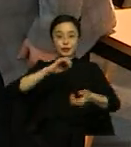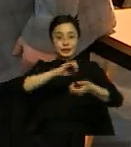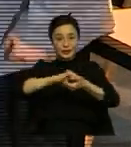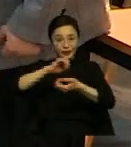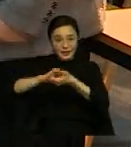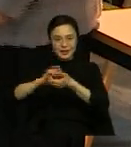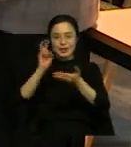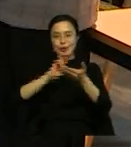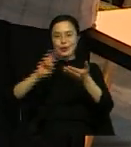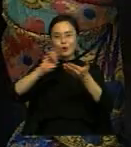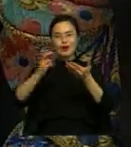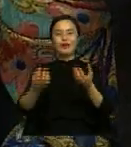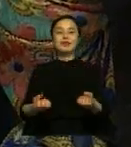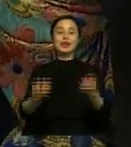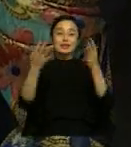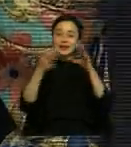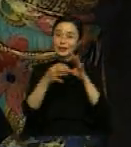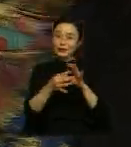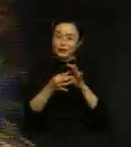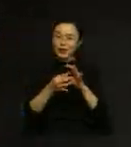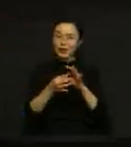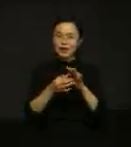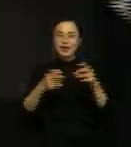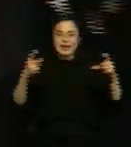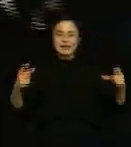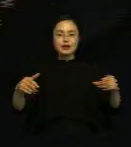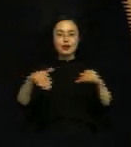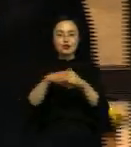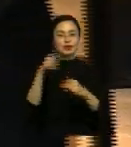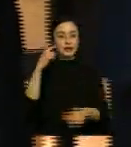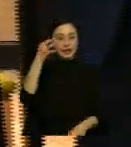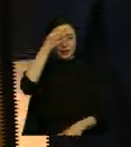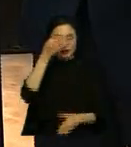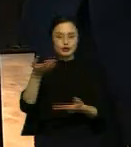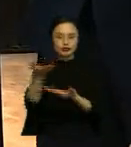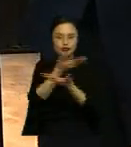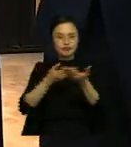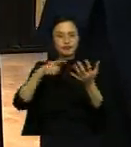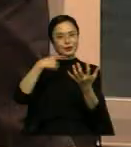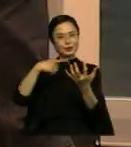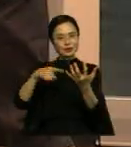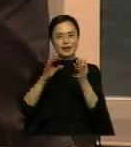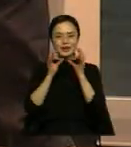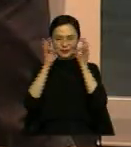공사 및 행사 공연을 통해 지역 문화예술 교육에 참여할 계획입니다.